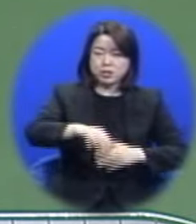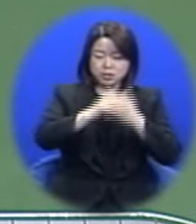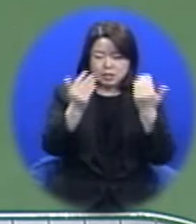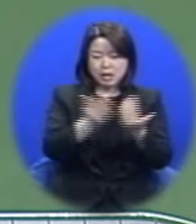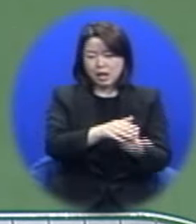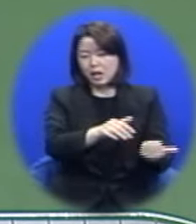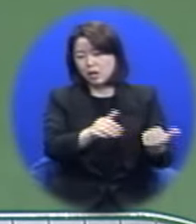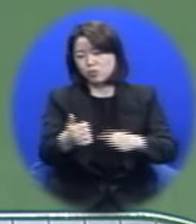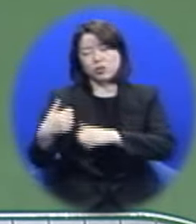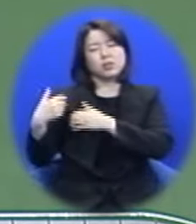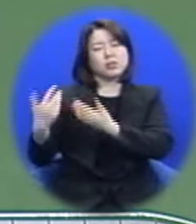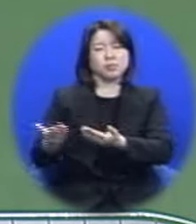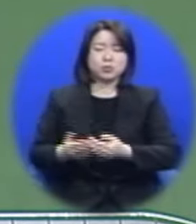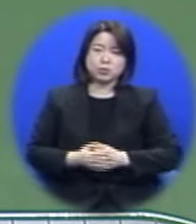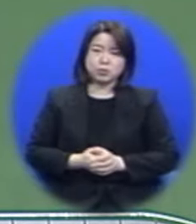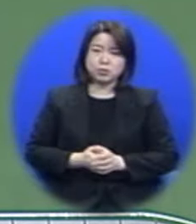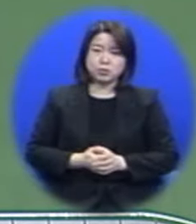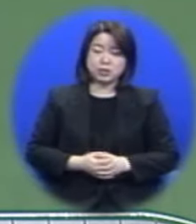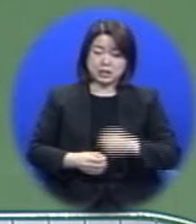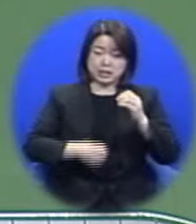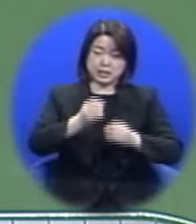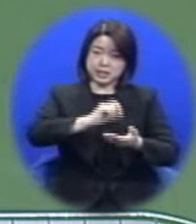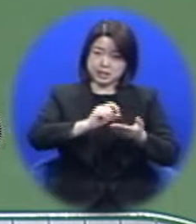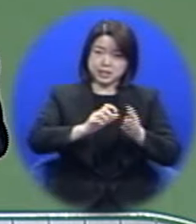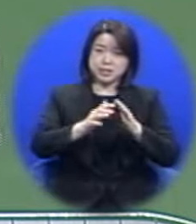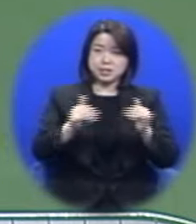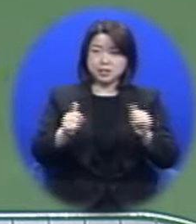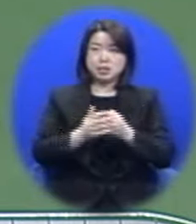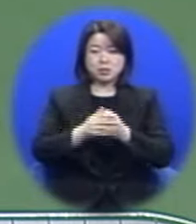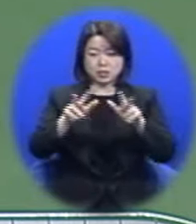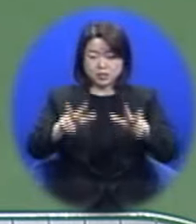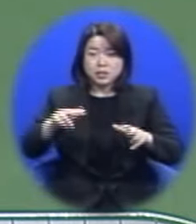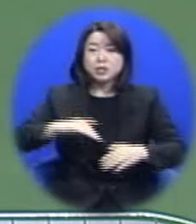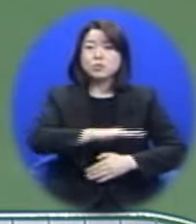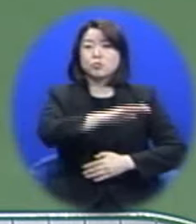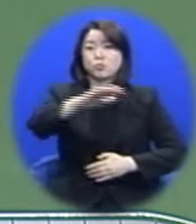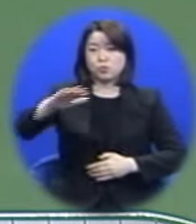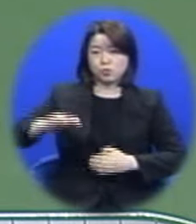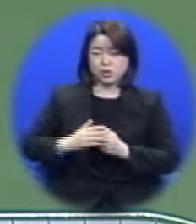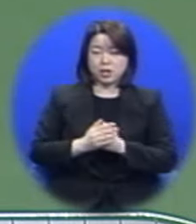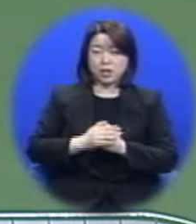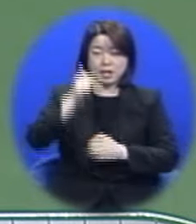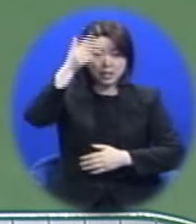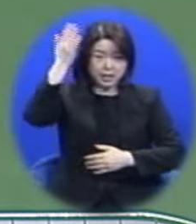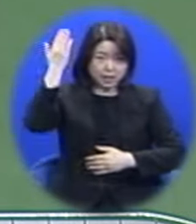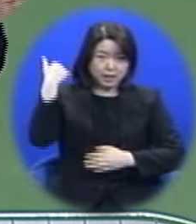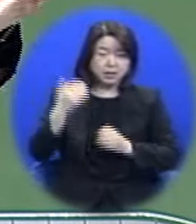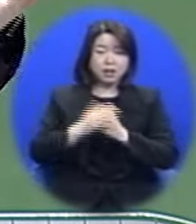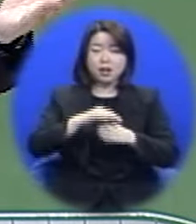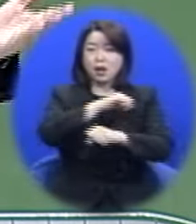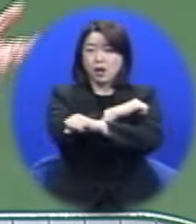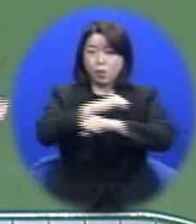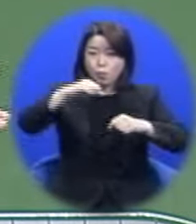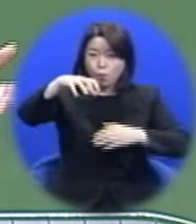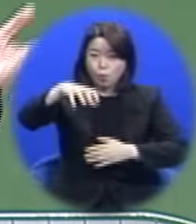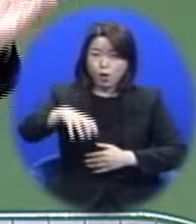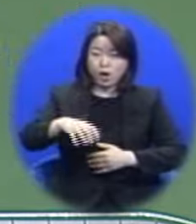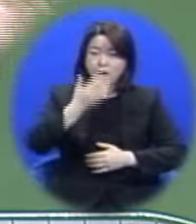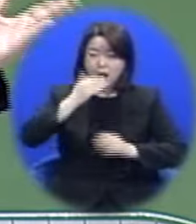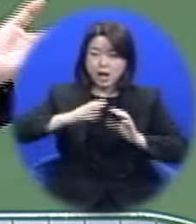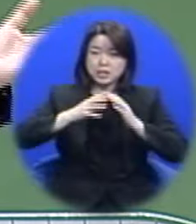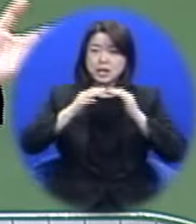두셨던 겁니다. 시편 기자는 지금 우리가 그때 당시에 광야에서 이스라엘